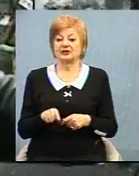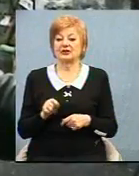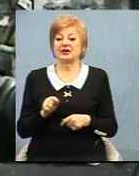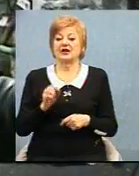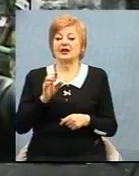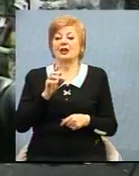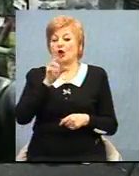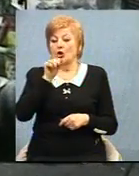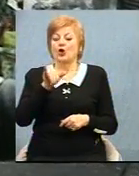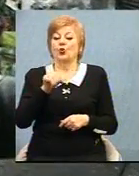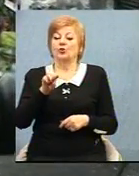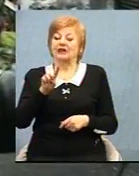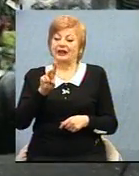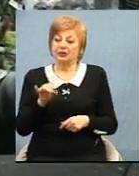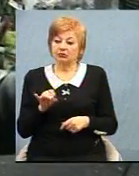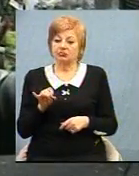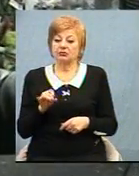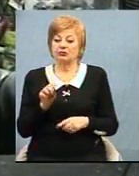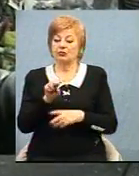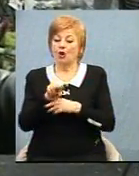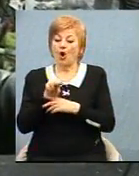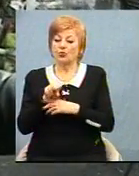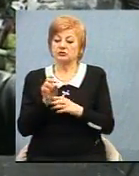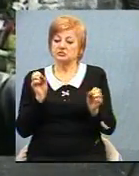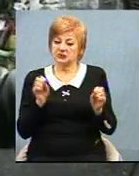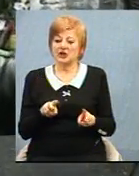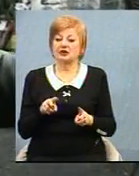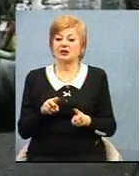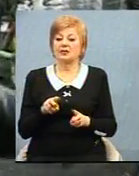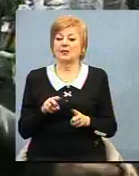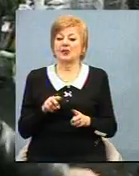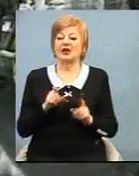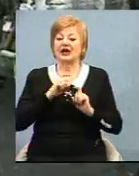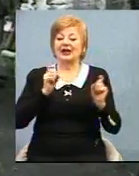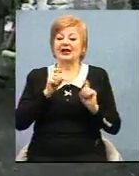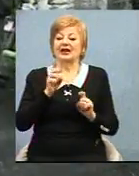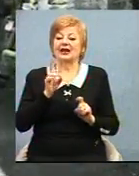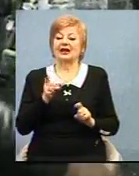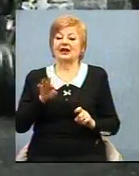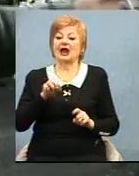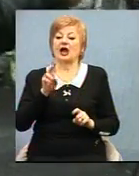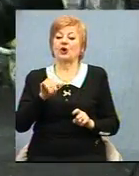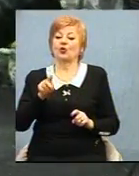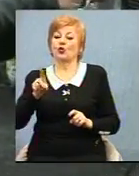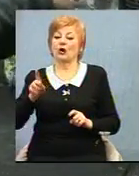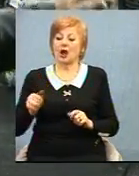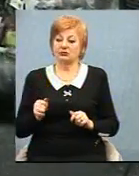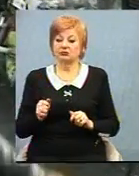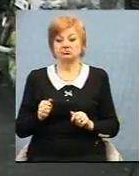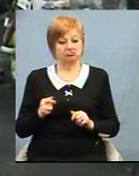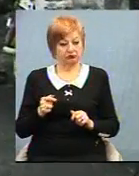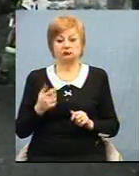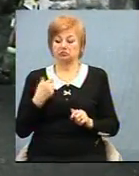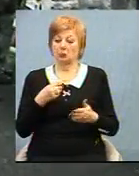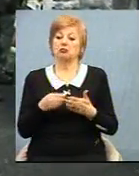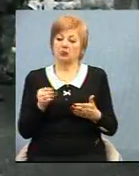селезней і уточек. Охотничая утка. Крякуха називається в нас в народі. І я вам скажу, її